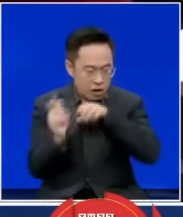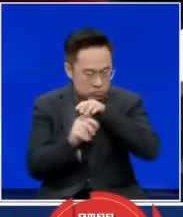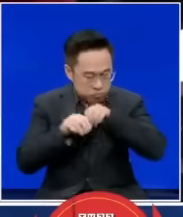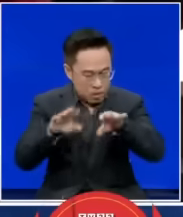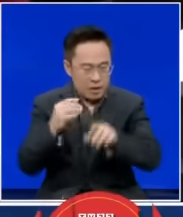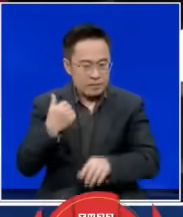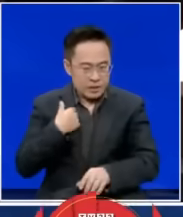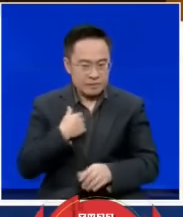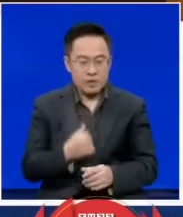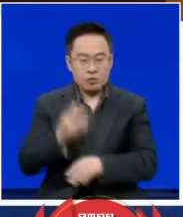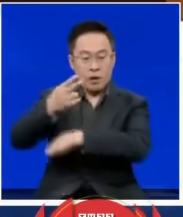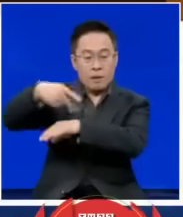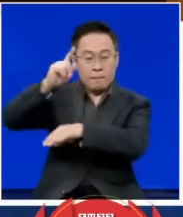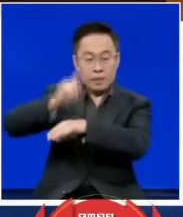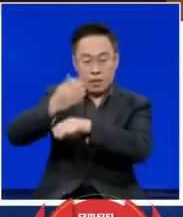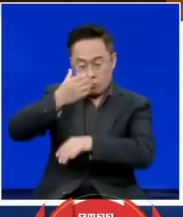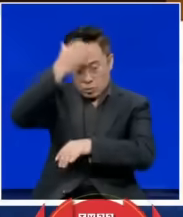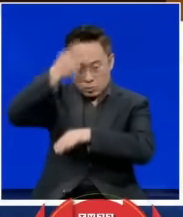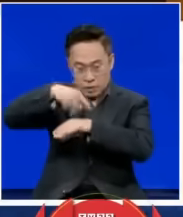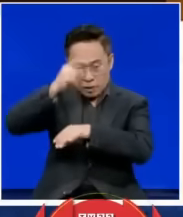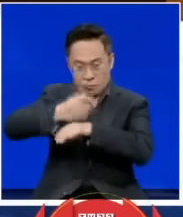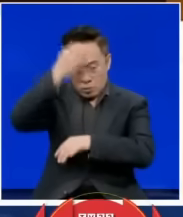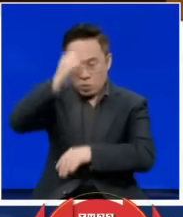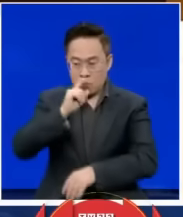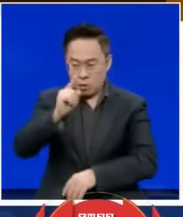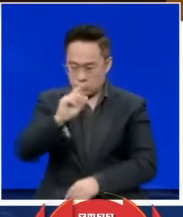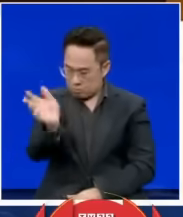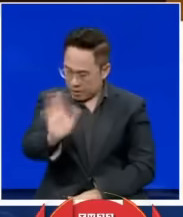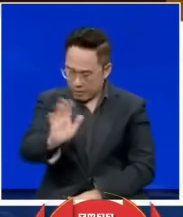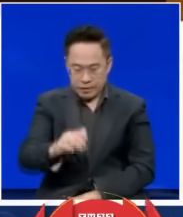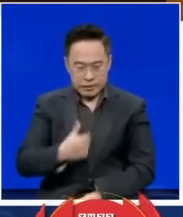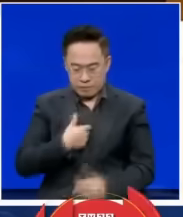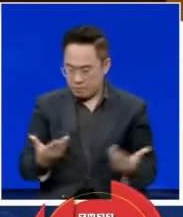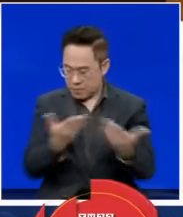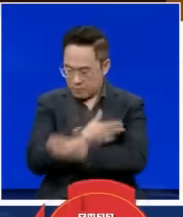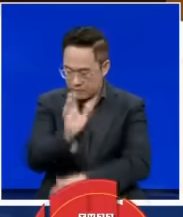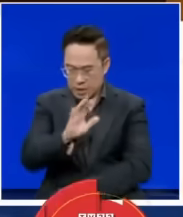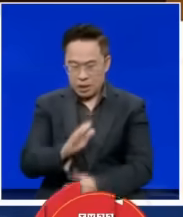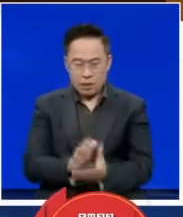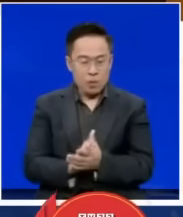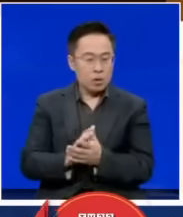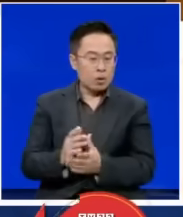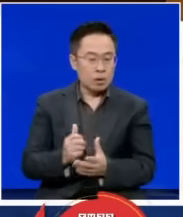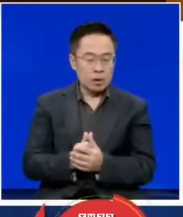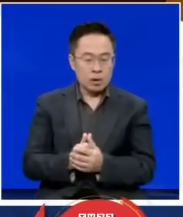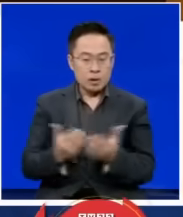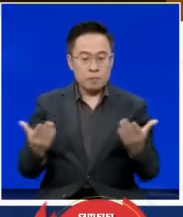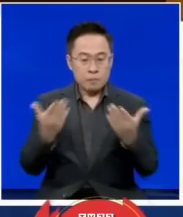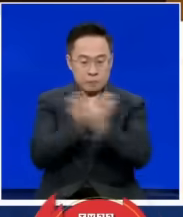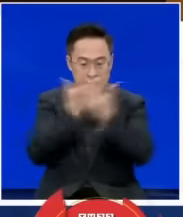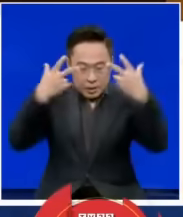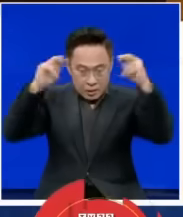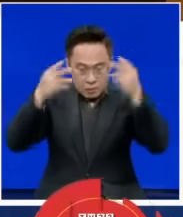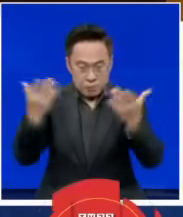งเป็นประธานสภาคนปัจจุบันท่านบอกว่ารับไม่ได้นะเพราะว่าตามประเพณีที่ผ่านมาเปลี่ยนนายกรัฐม